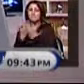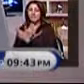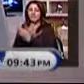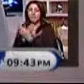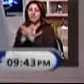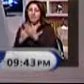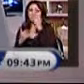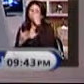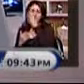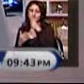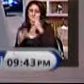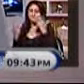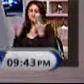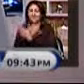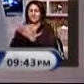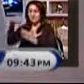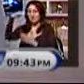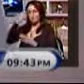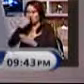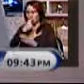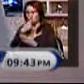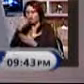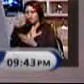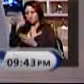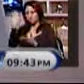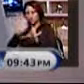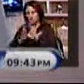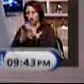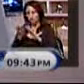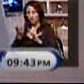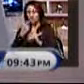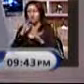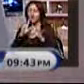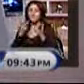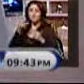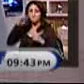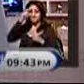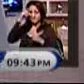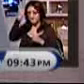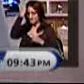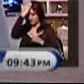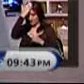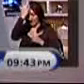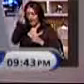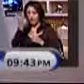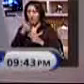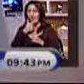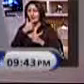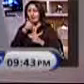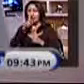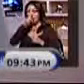عايز اعرف البديل. يعني مثلا النهارده هناك من يقول الدكتور محمد البلدي، هناك من يقول السيد حمدي. انا